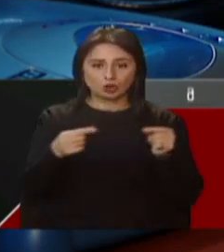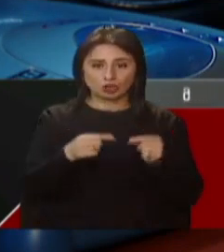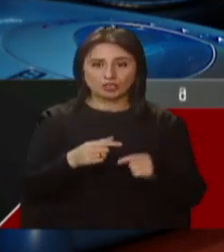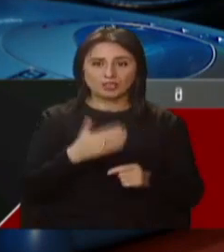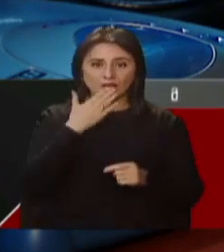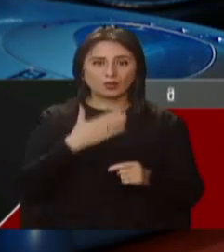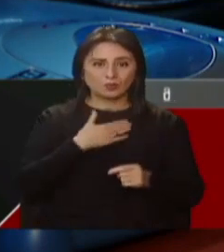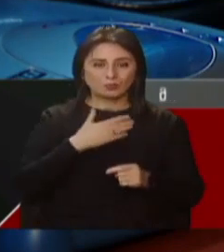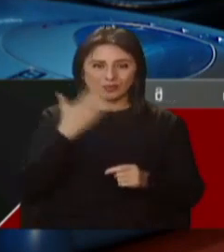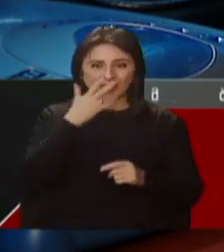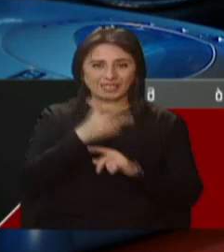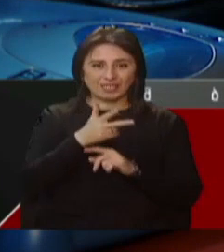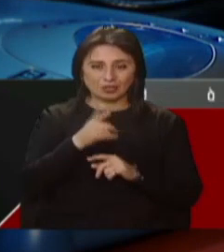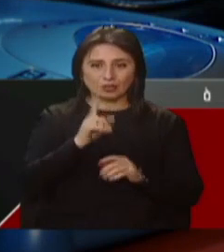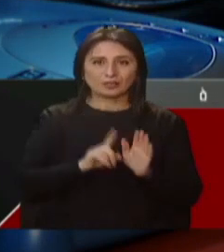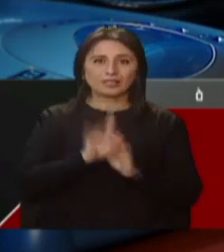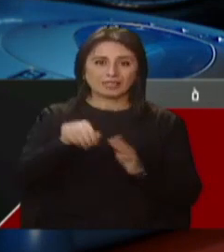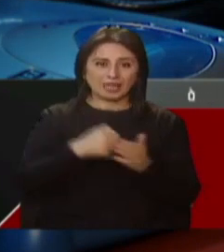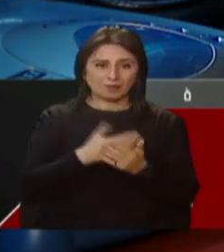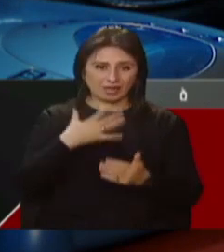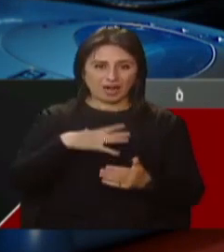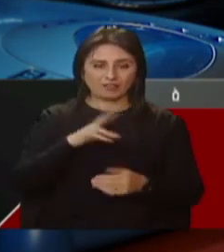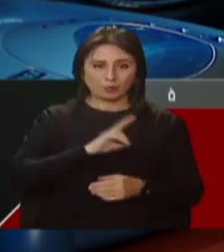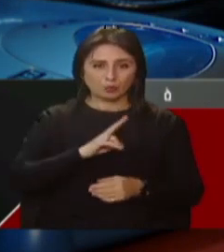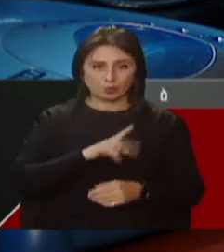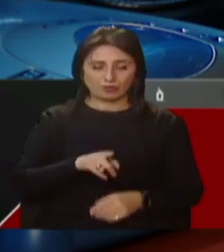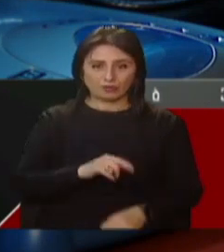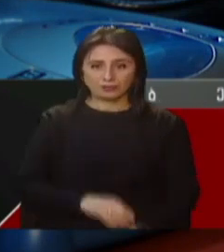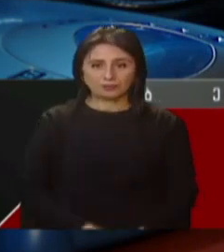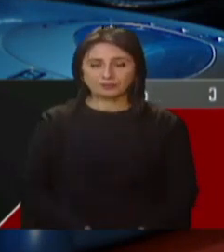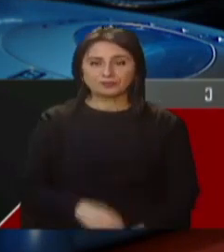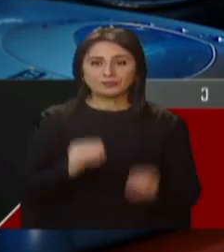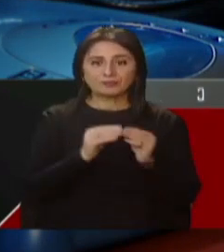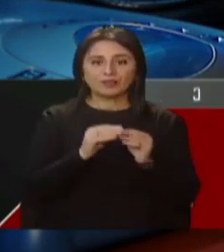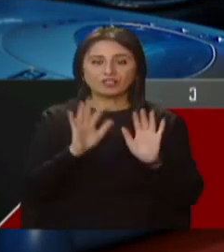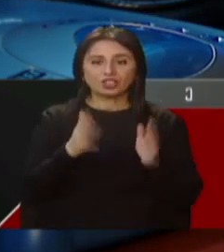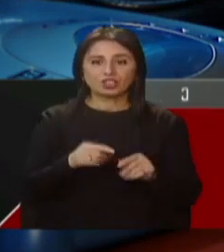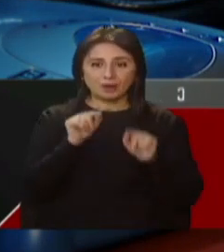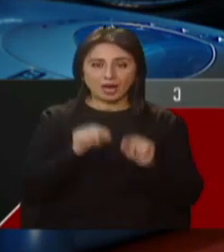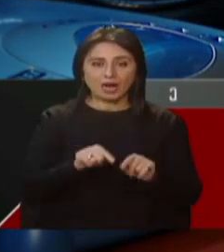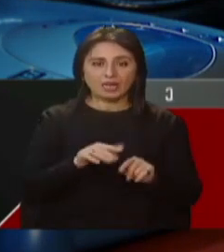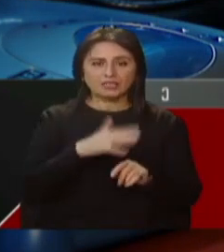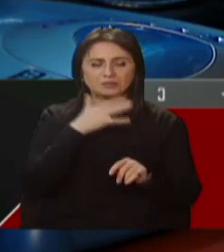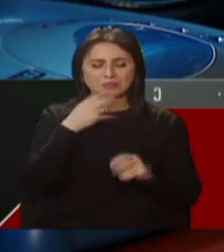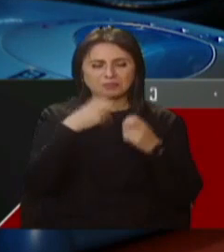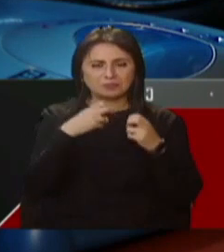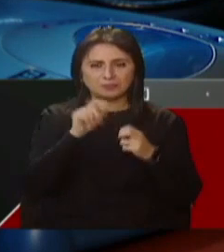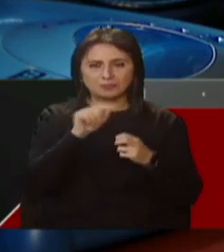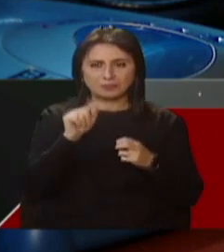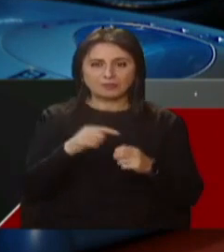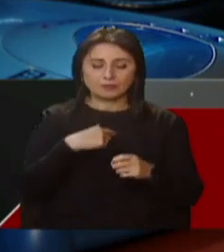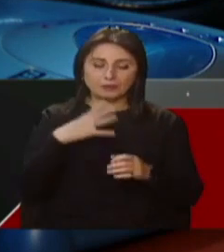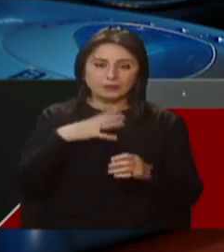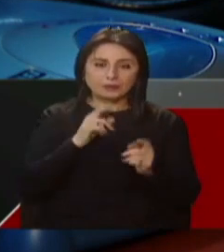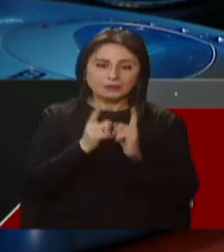საყვარელი პოპულარული ფილმი იყო გამოსვლის დღიდან დღემდე. და იგივე შემთხვევა იყო აქაც, იყო მთელი რიგი დაზიანებები და